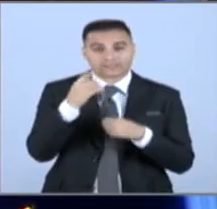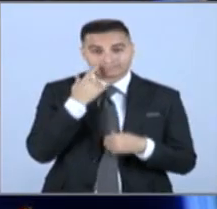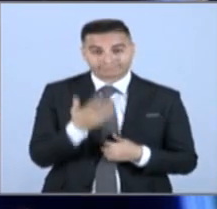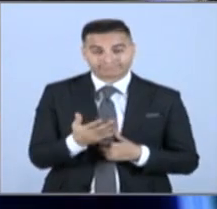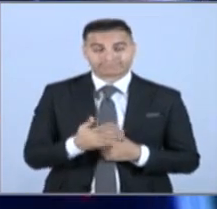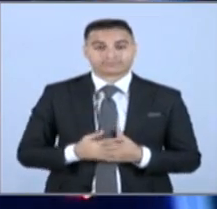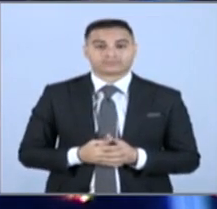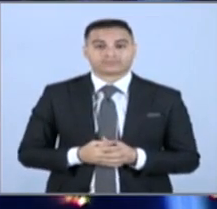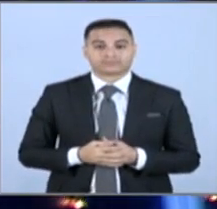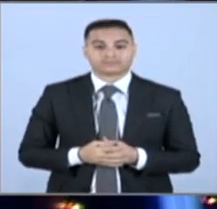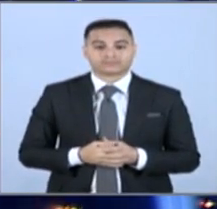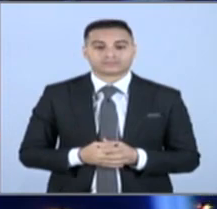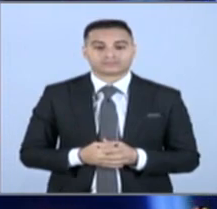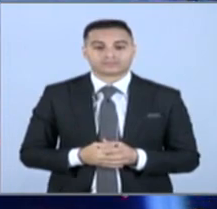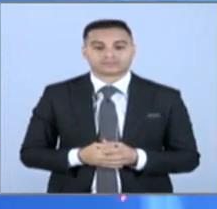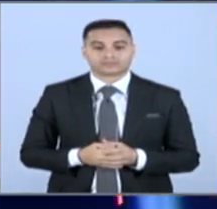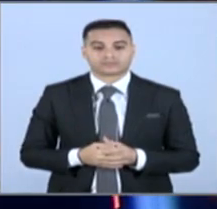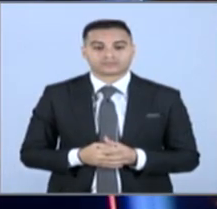الذهبي